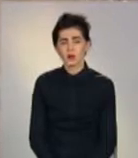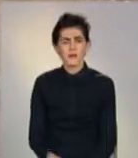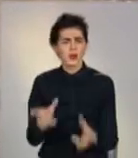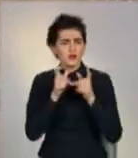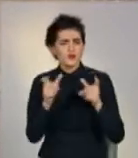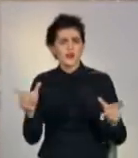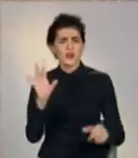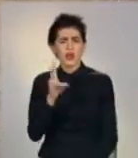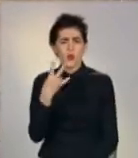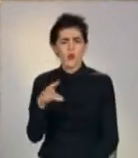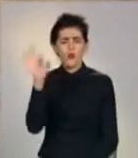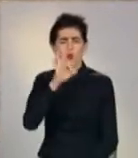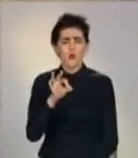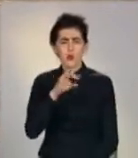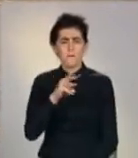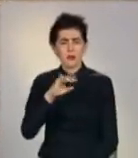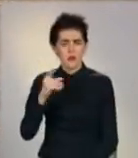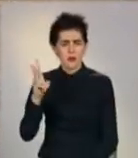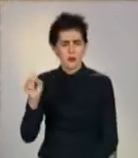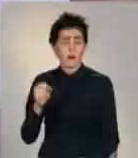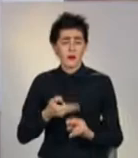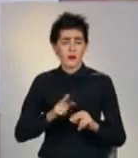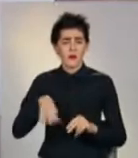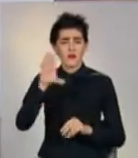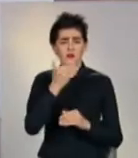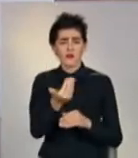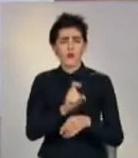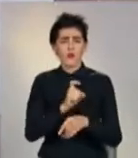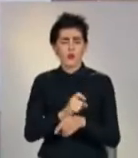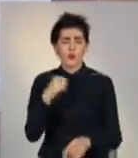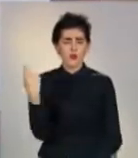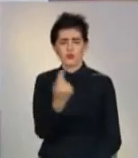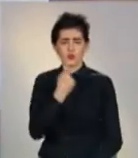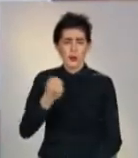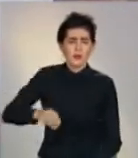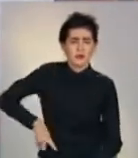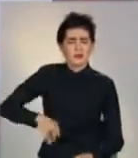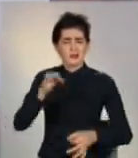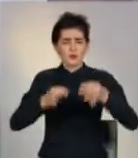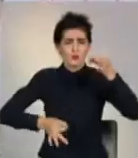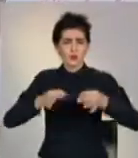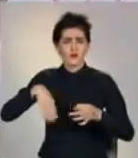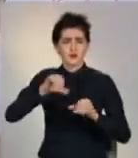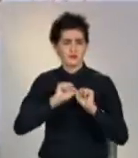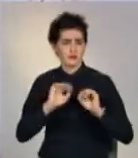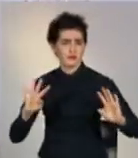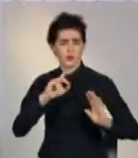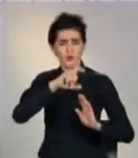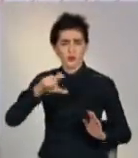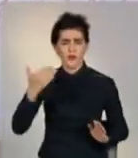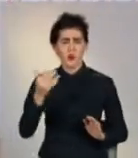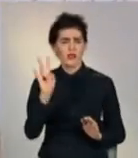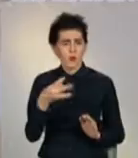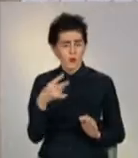Нікольський за Мітько! Це під стінами Донецького окружного адміністративного суду скандують жителі Нікольського, бо